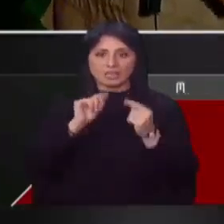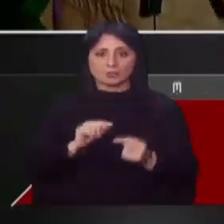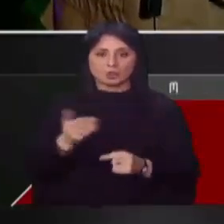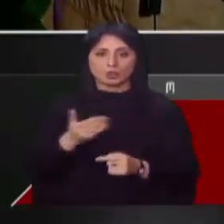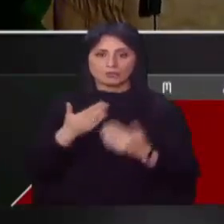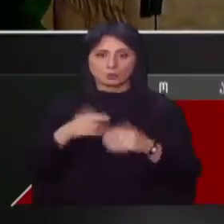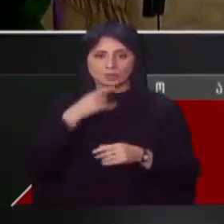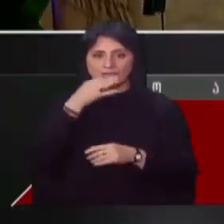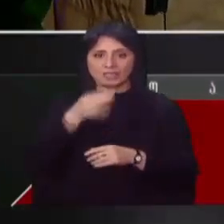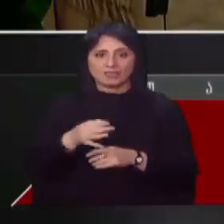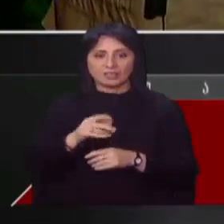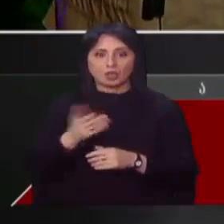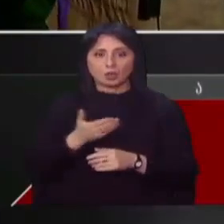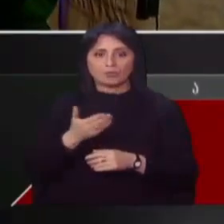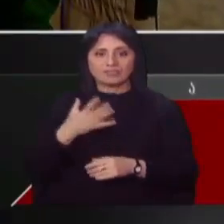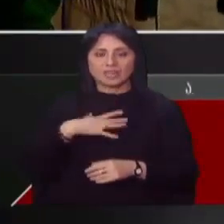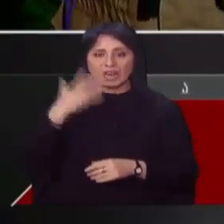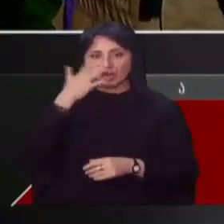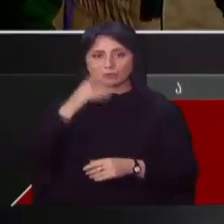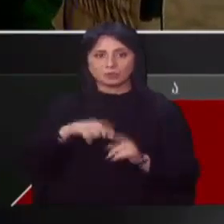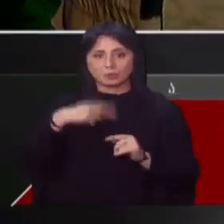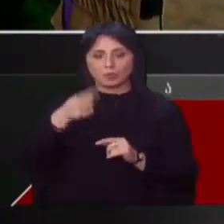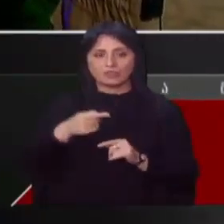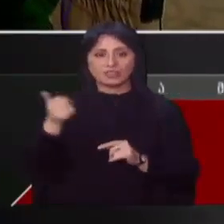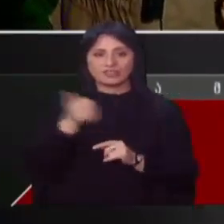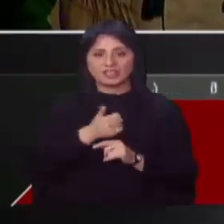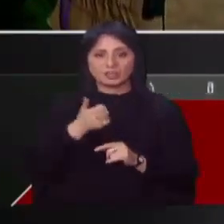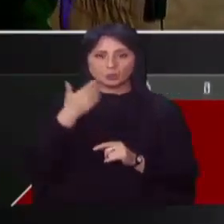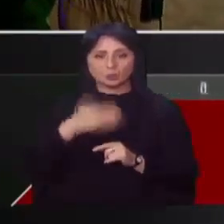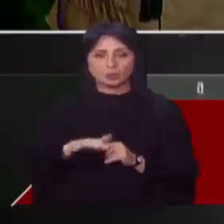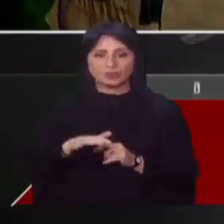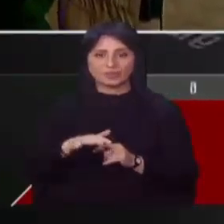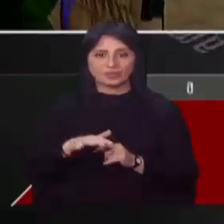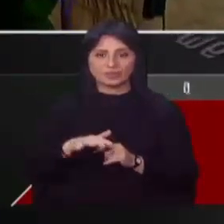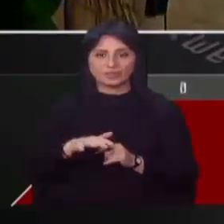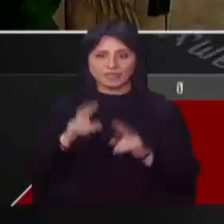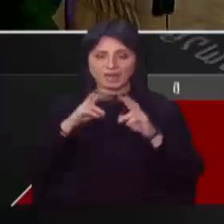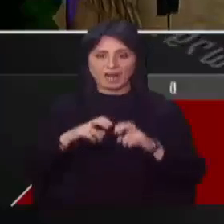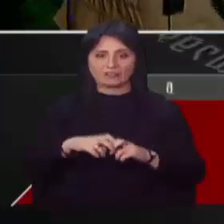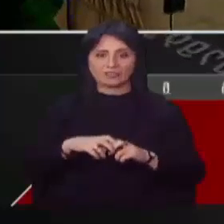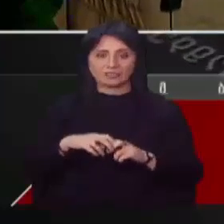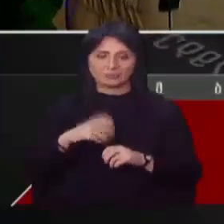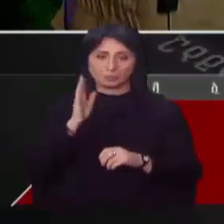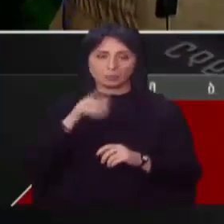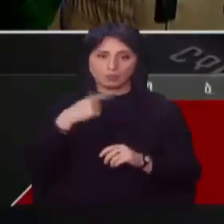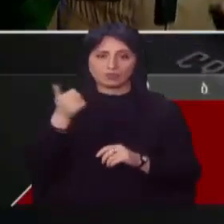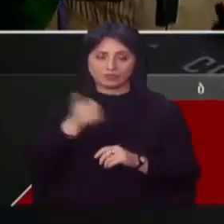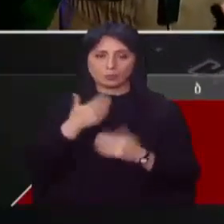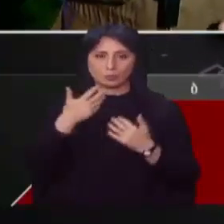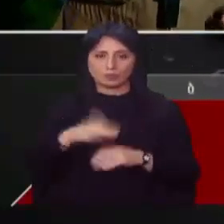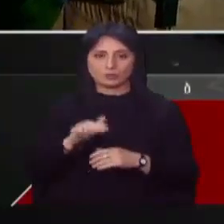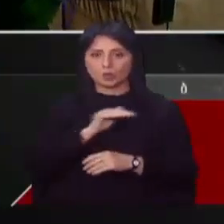გასაპროტესტებლად, რომელზეც უკვე გითხარით და რომელსაც ქართული ოსნება მომდევნო კვირიდან უკვე რომლის განხილვასაც ქართული ოსნება მომდევნო კვირიდან